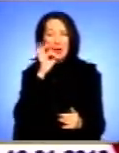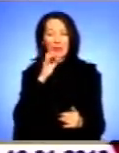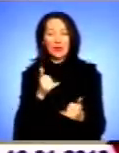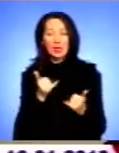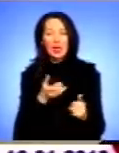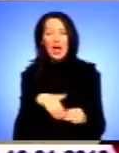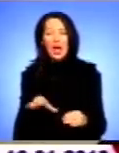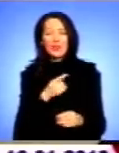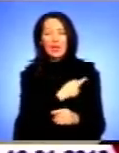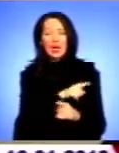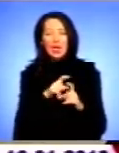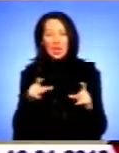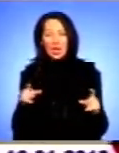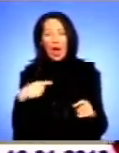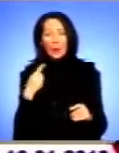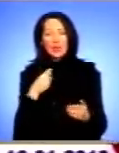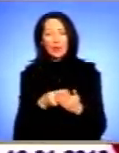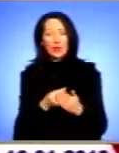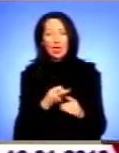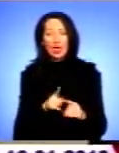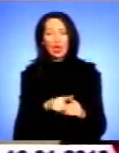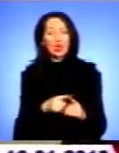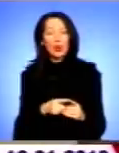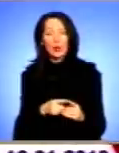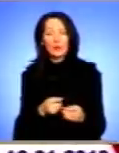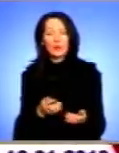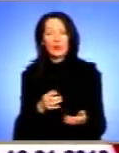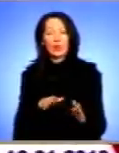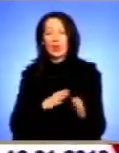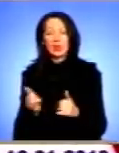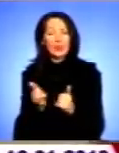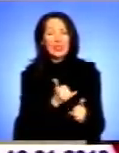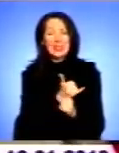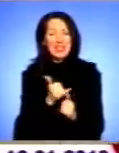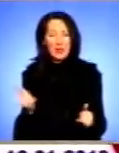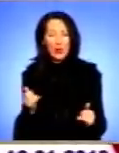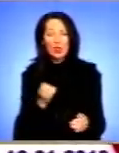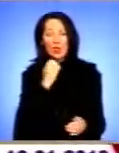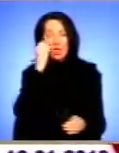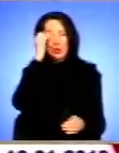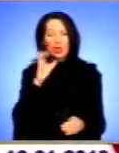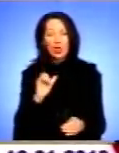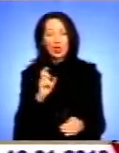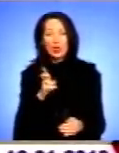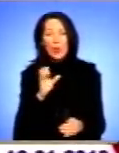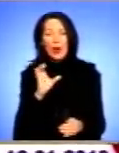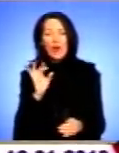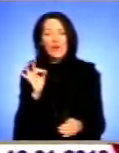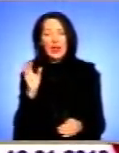лікувальних закладів обласний бюджет цього витягнути не може. Дякуючи субвенціям, які йдуть з державного бюджету,